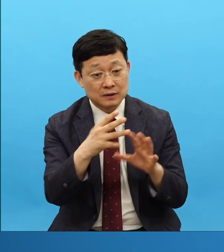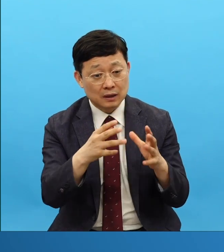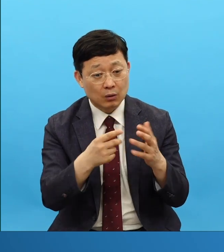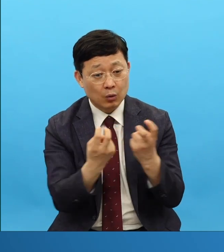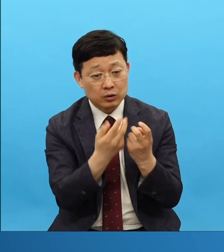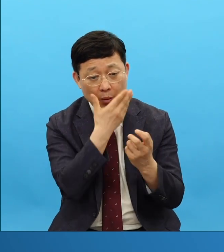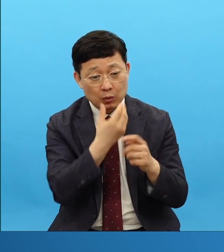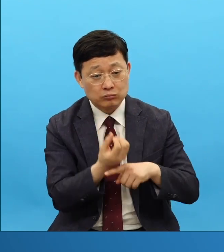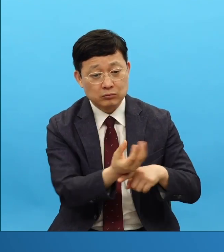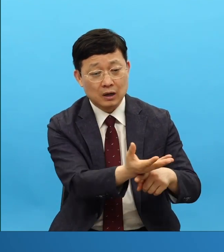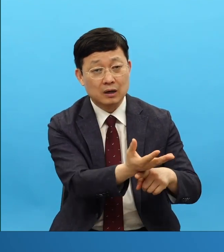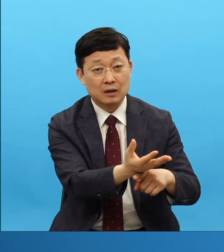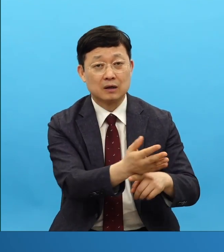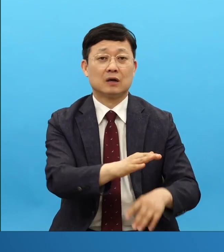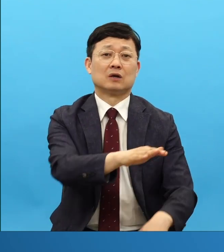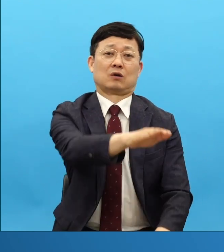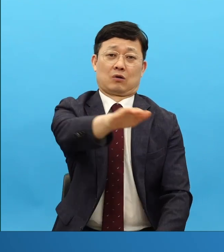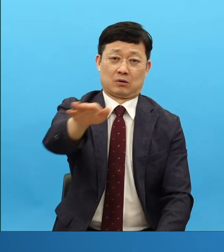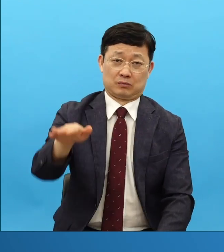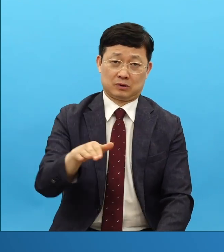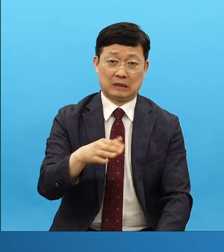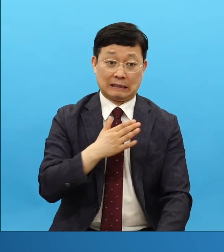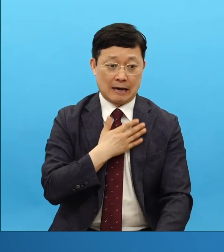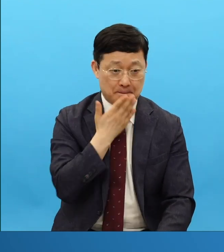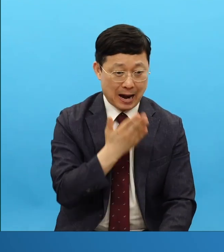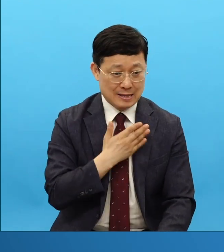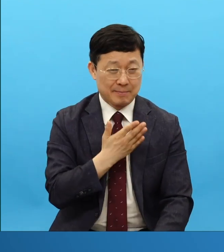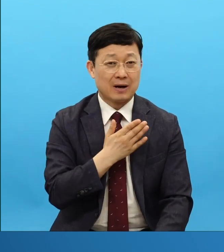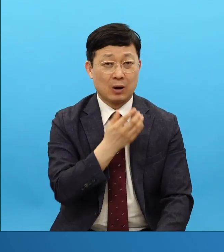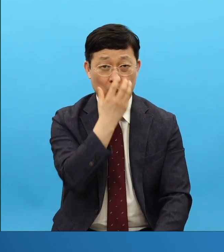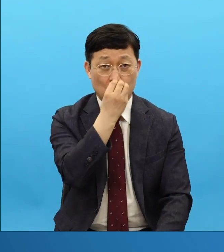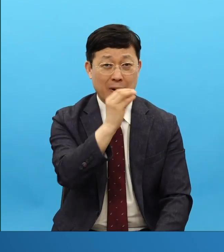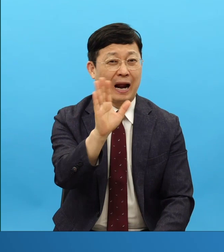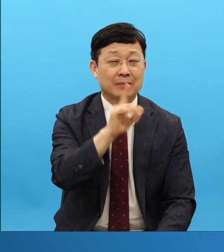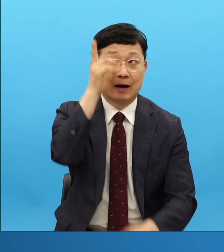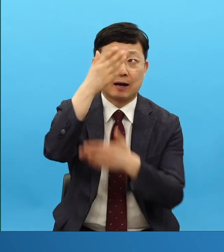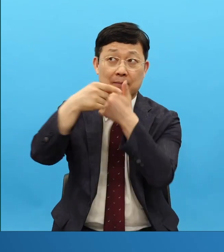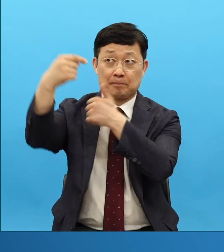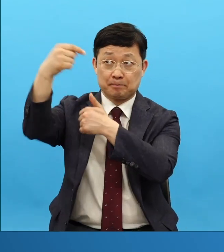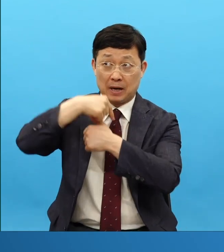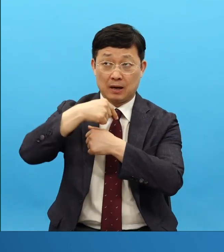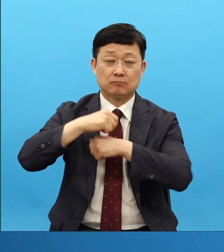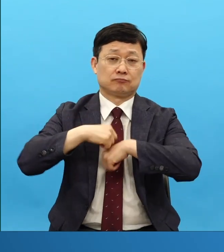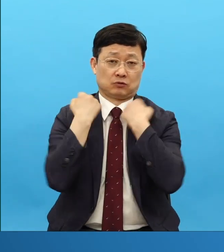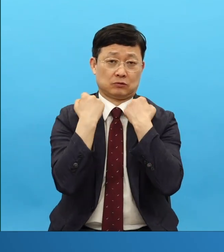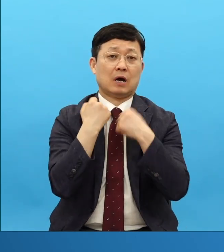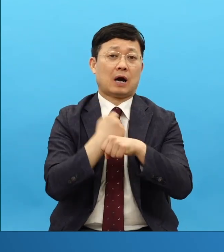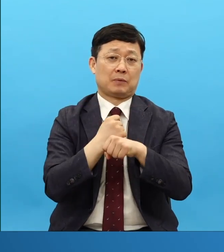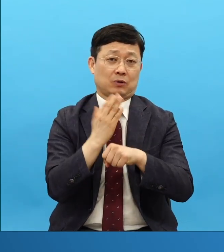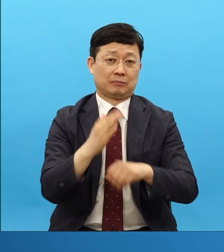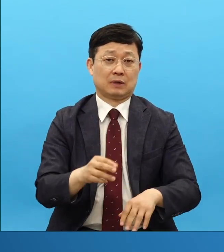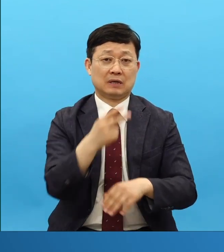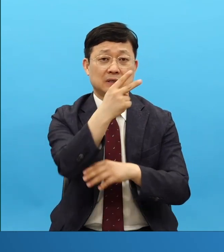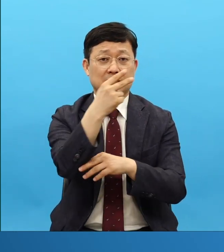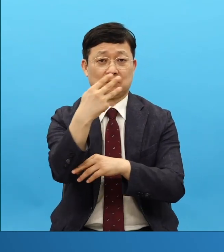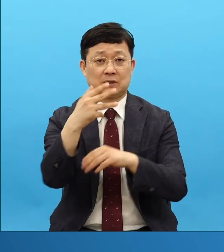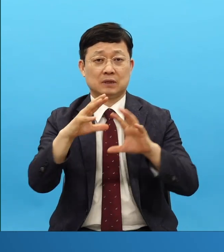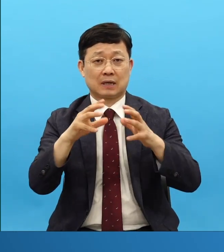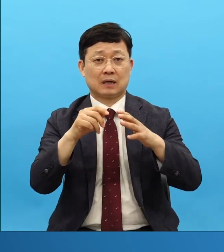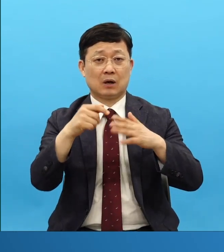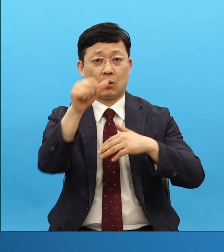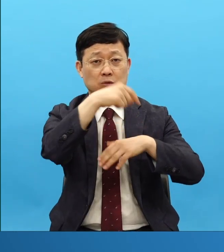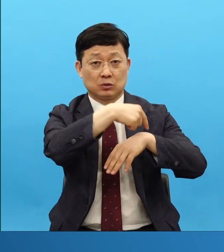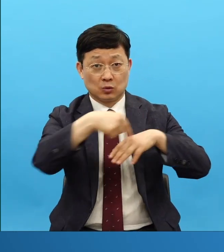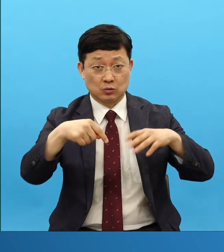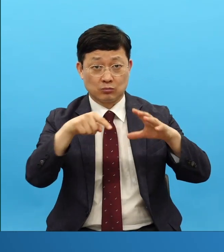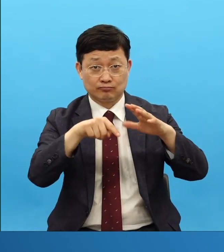this gospel to the entire world. 우리가 하겠다는 거 아닙니다. It's not that we're 하나님이 going to do 시키면 해야죠. it. If God tells us to, we 이제는 2, must 3, 7, do. 5천 종족으로 가야 됩니다.